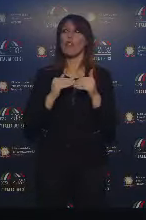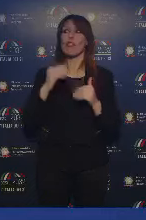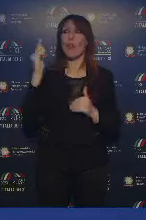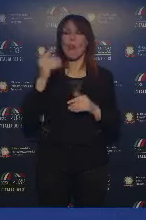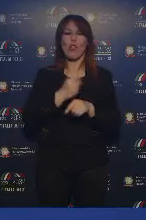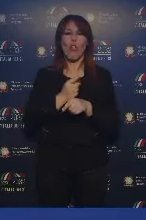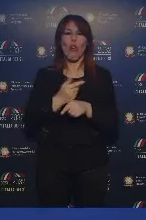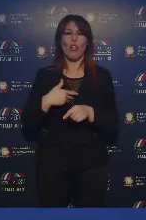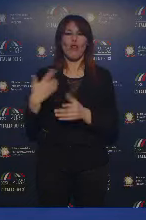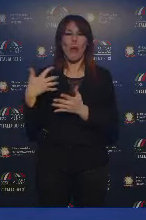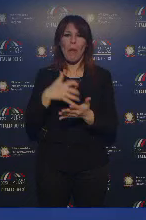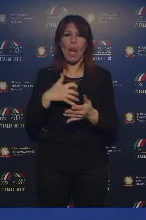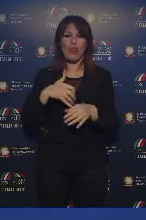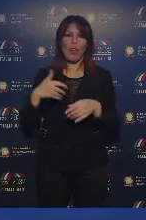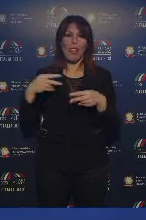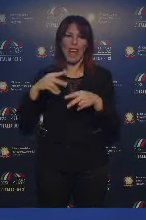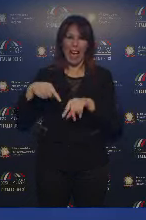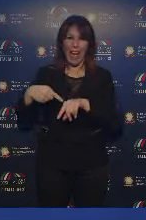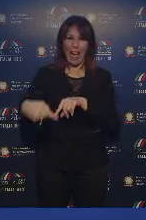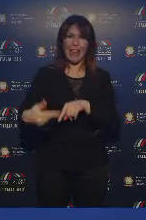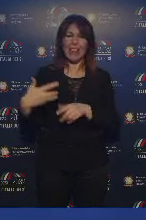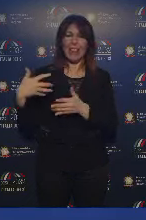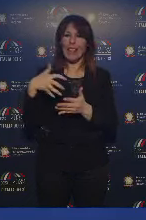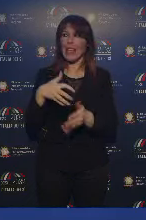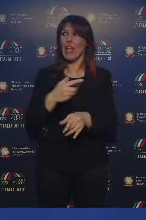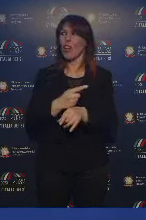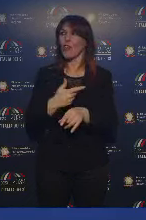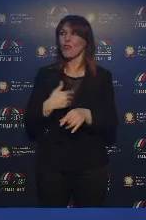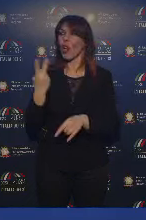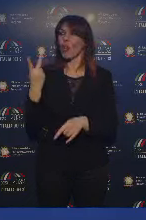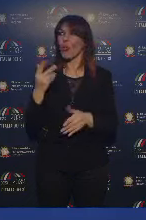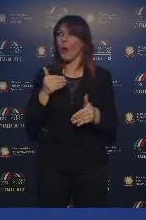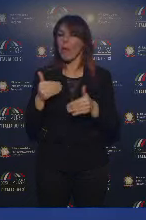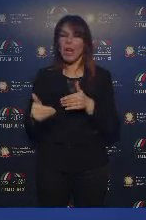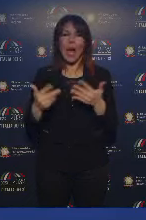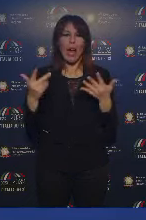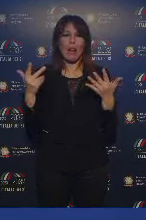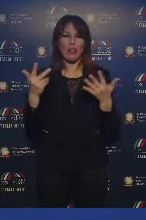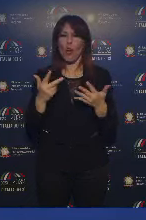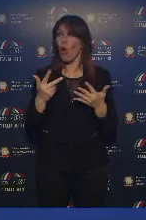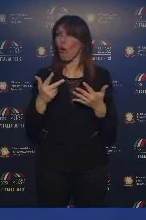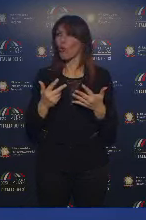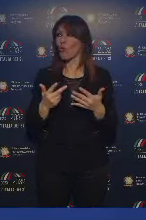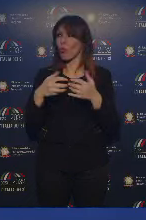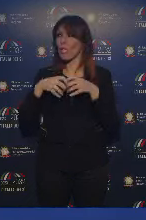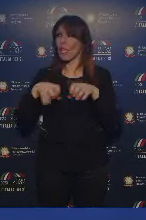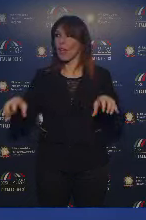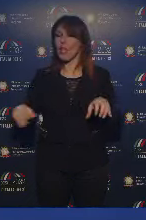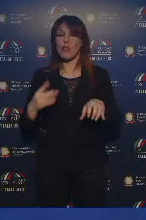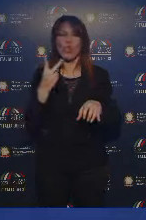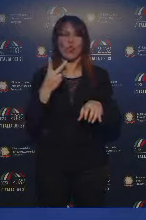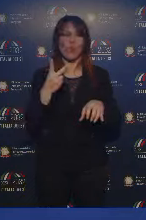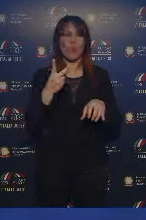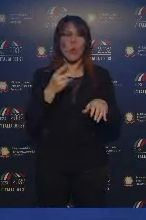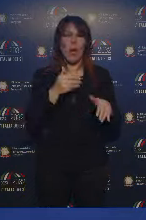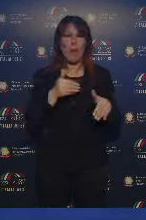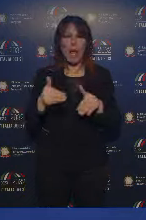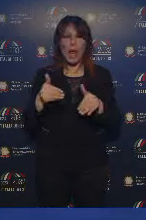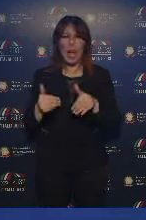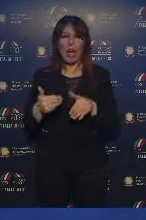budget per i prossimi anni ci sono 2 miliardi 8 divisi in 2 miliardi di nuove opere